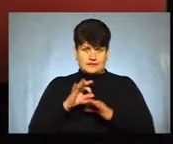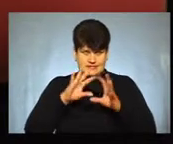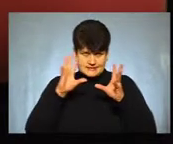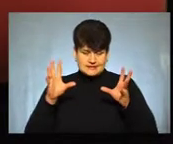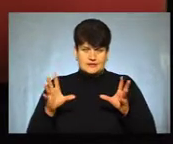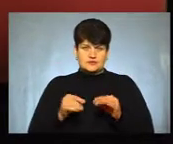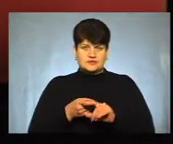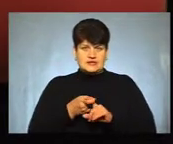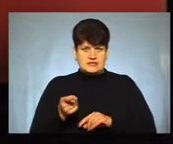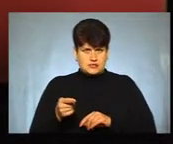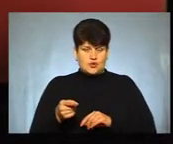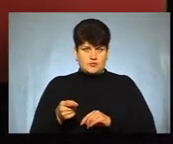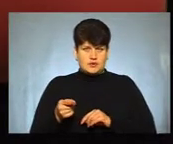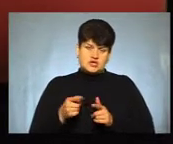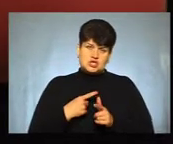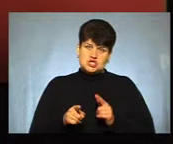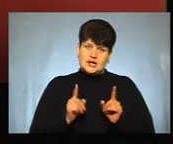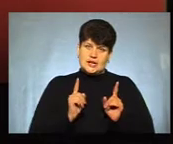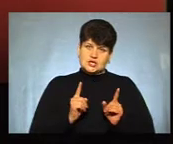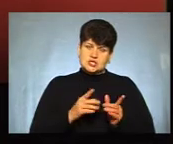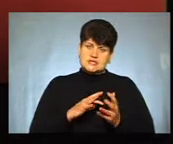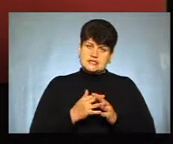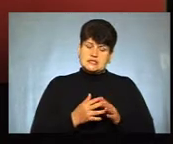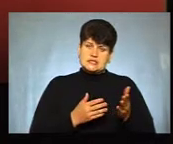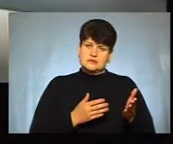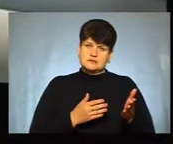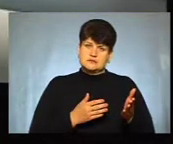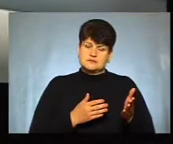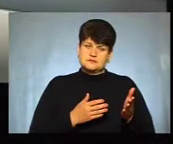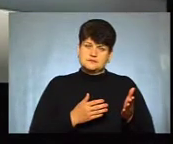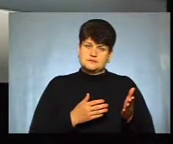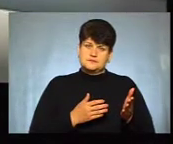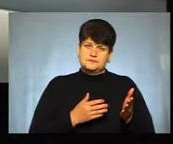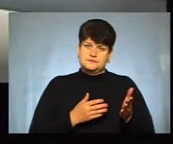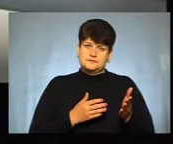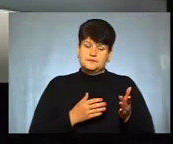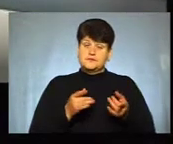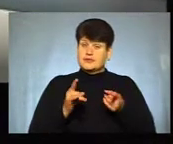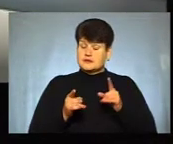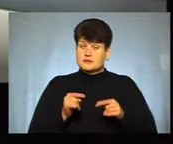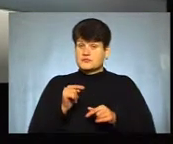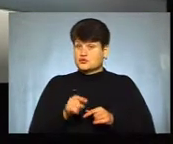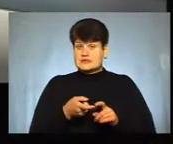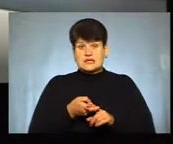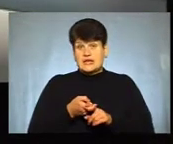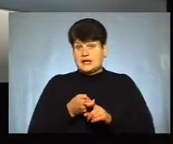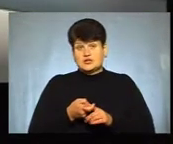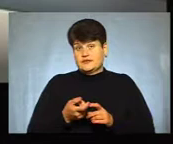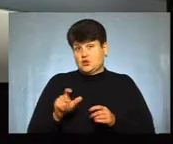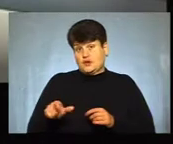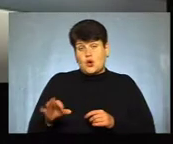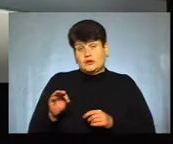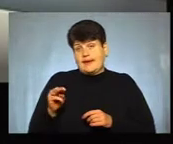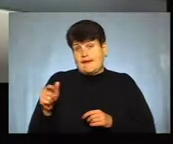стосуються Тернополя, чи лише цих сіл, звідки вони? Насправді тут вже залежить від самих жителів ОТГ, тому